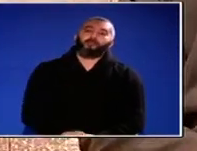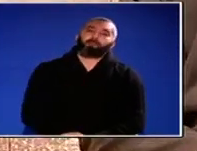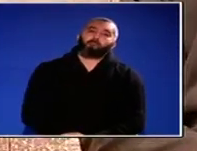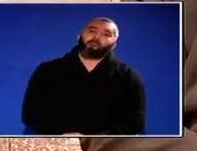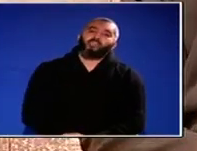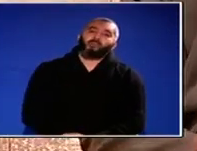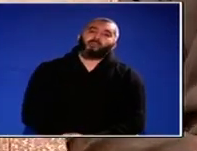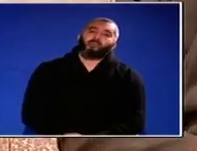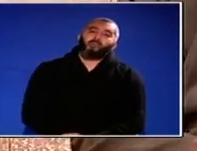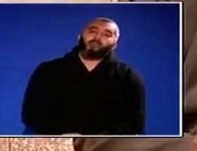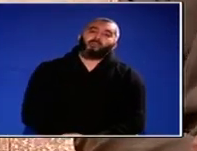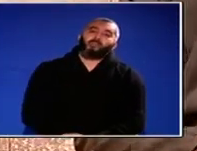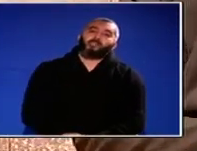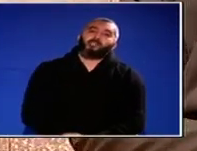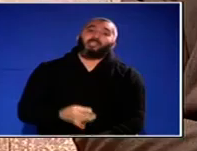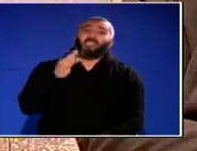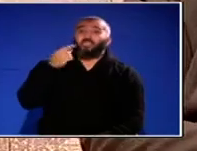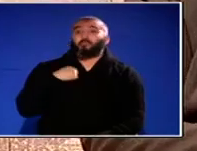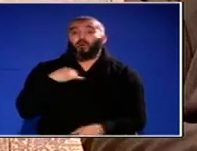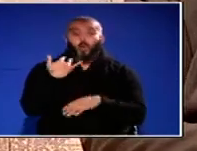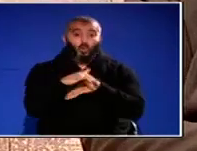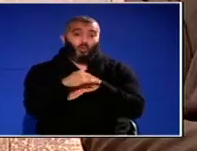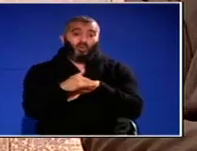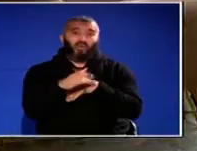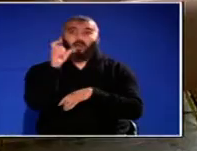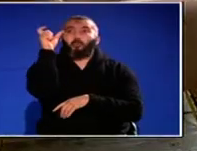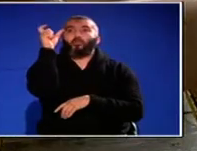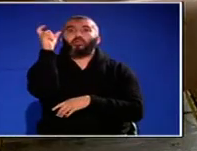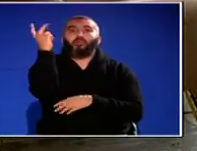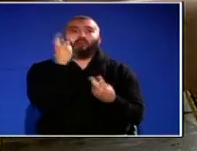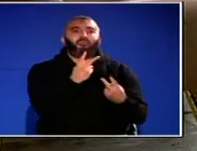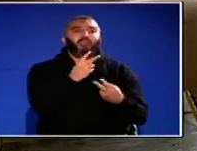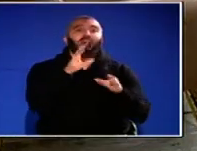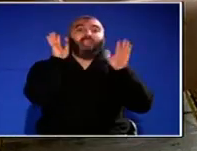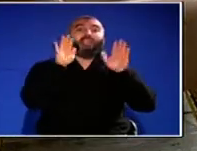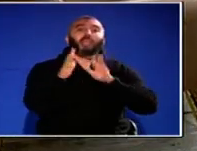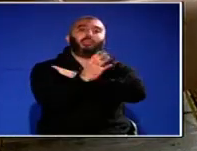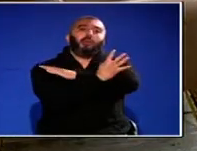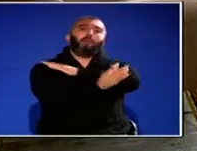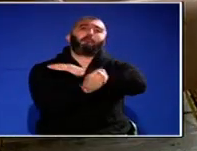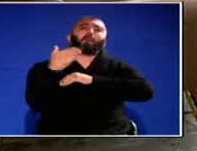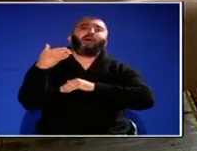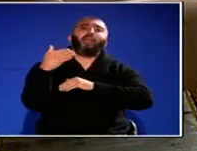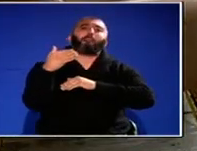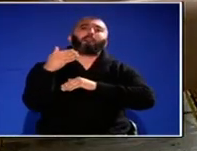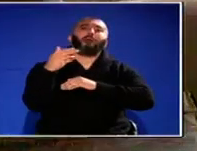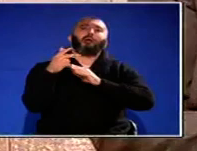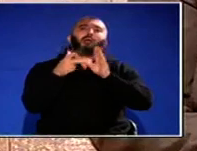عمار يقول تفوتني ركعه في صلاه المغرب وهي الركعه الاخيره، قضاؤها هل يكون سرا ام